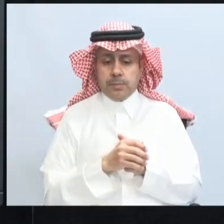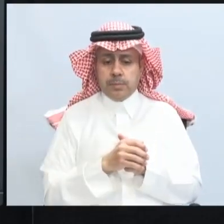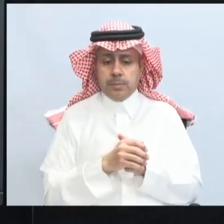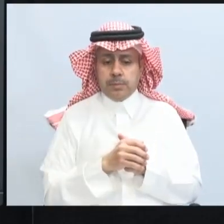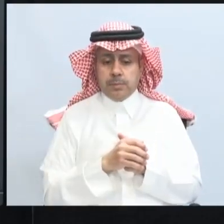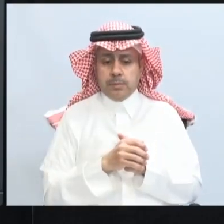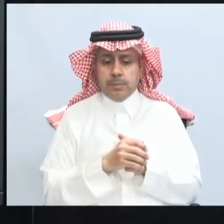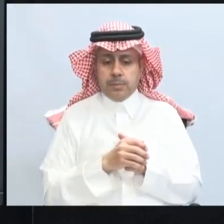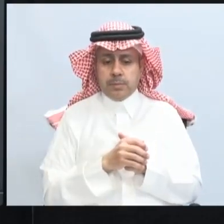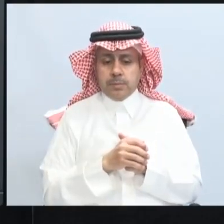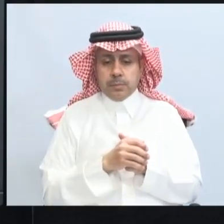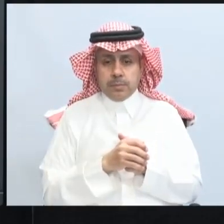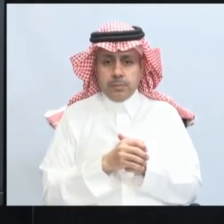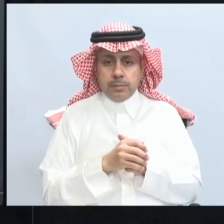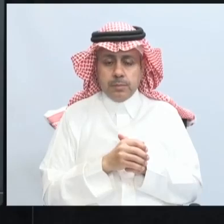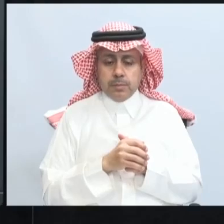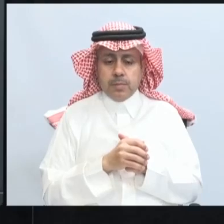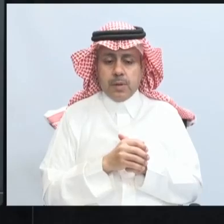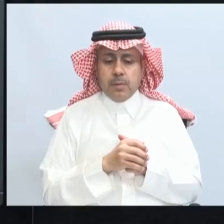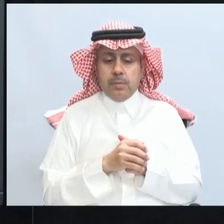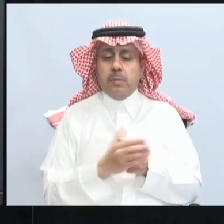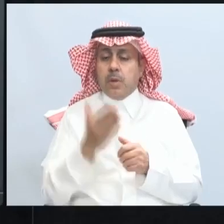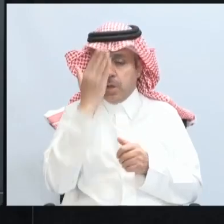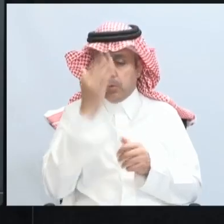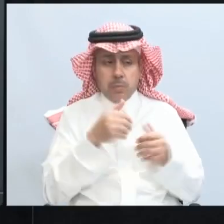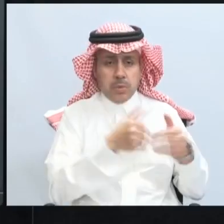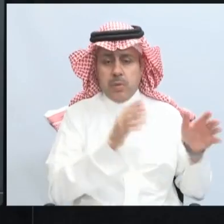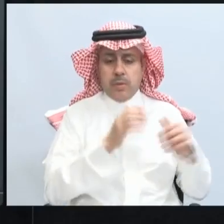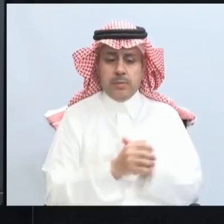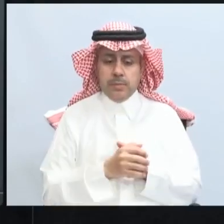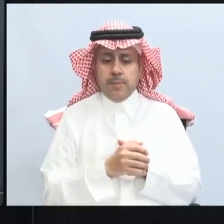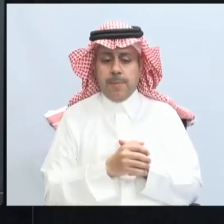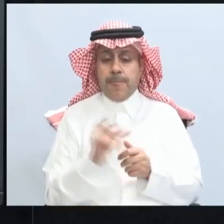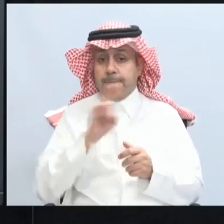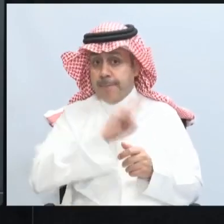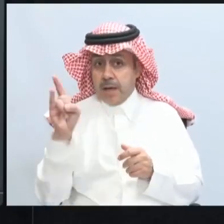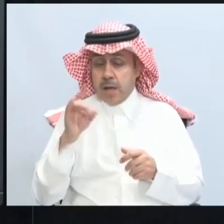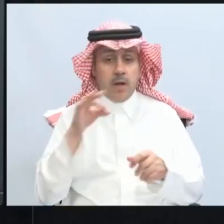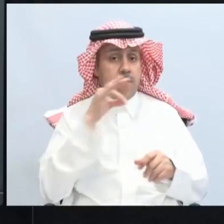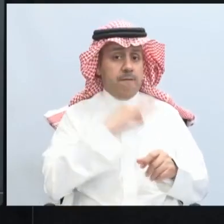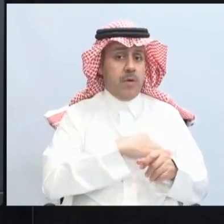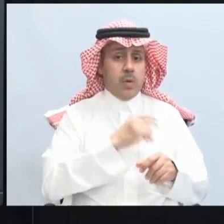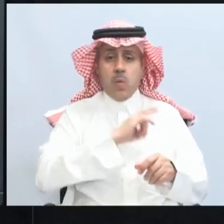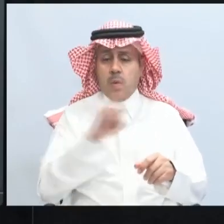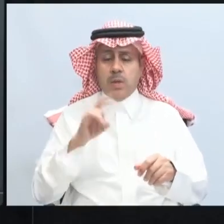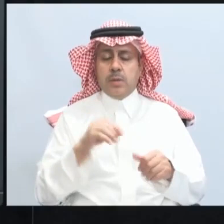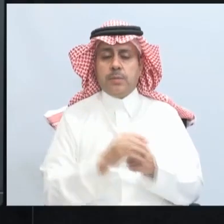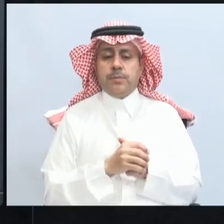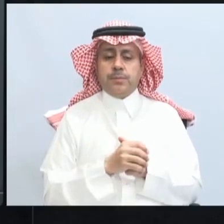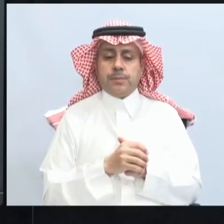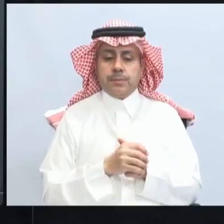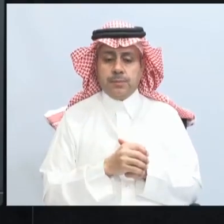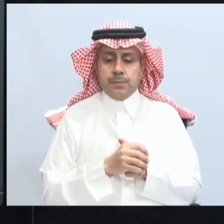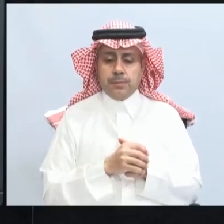مطرا كهؤلاء الاولياء الذين عبدوهم من دون الله فهم لا ينفعون ولا ولا يستفيدون